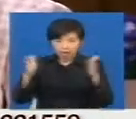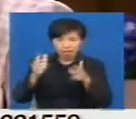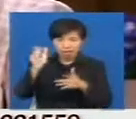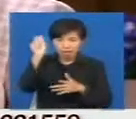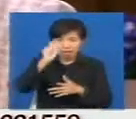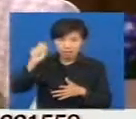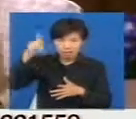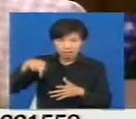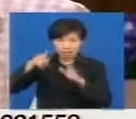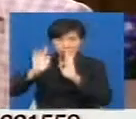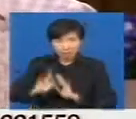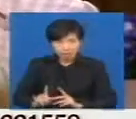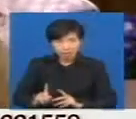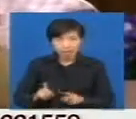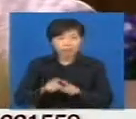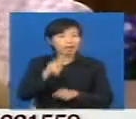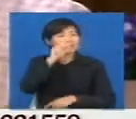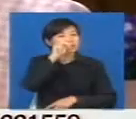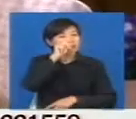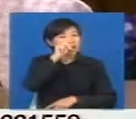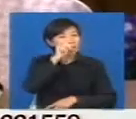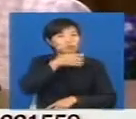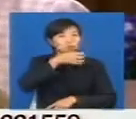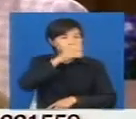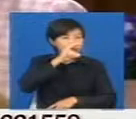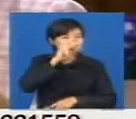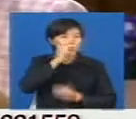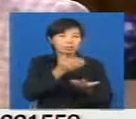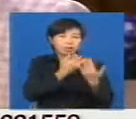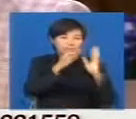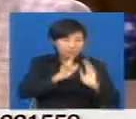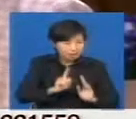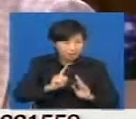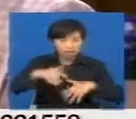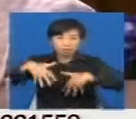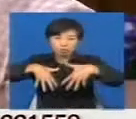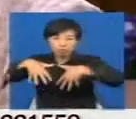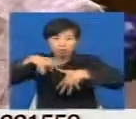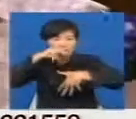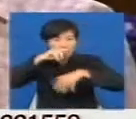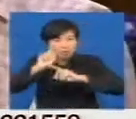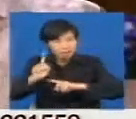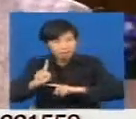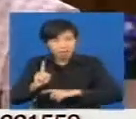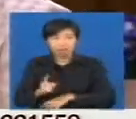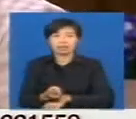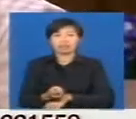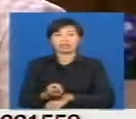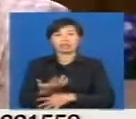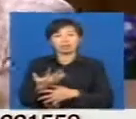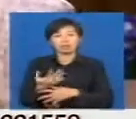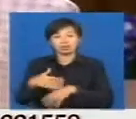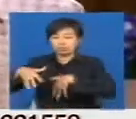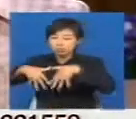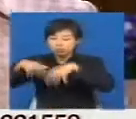ยนะฮะว่าน้ำกินน้ำใช้เป็นยังไงน้ำเพื่อ ชุมชน ในชุมชนเป็นยังไง สิ่งแวดล้อม น้ำในบ้านเป็นยังไ